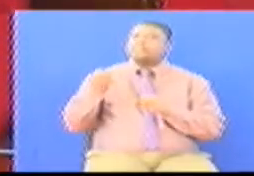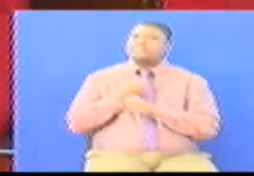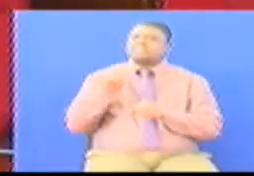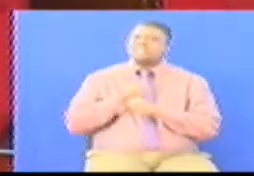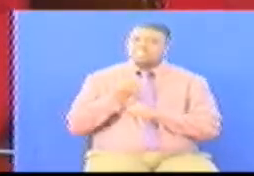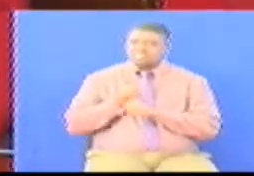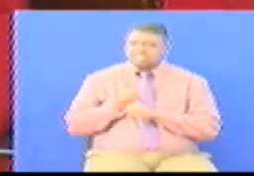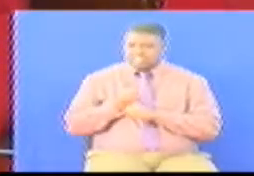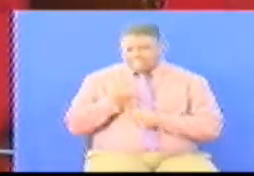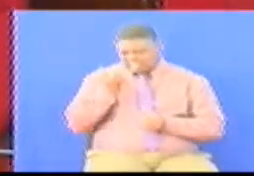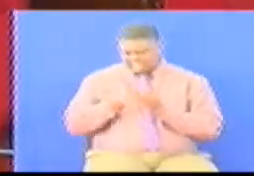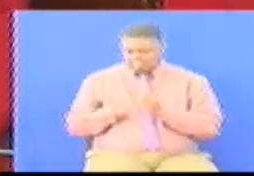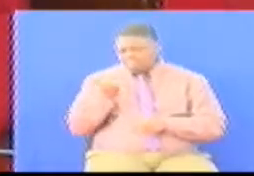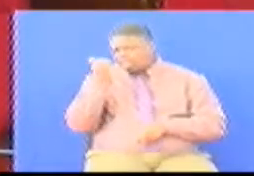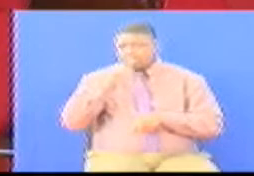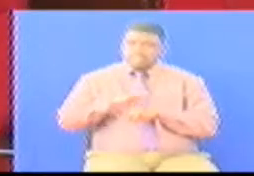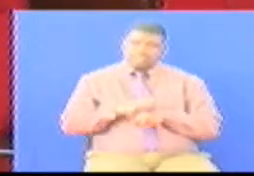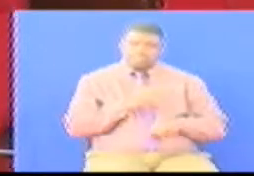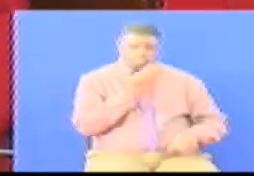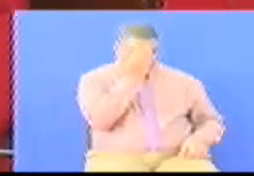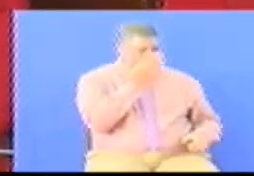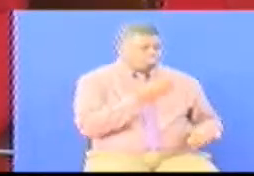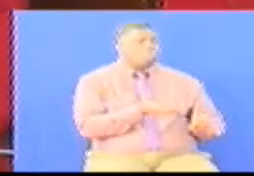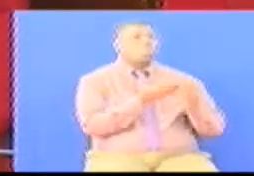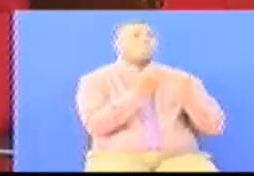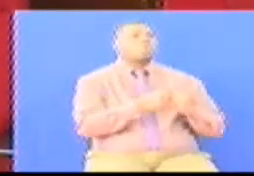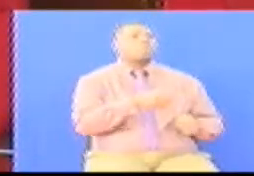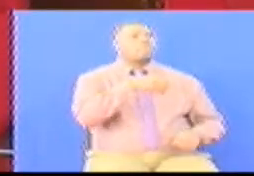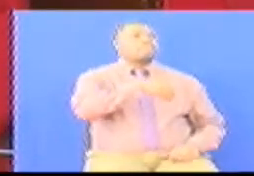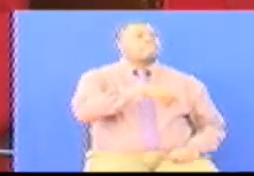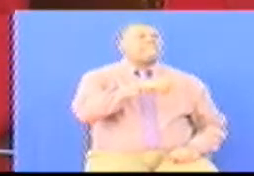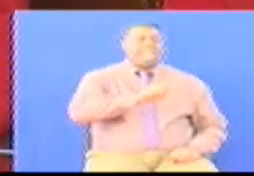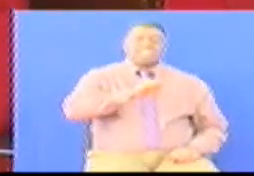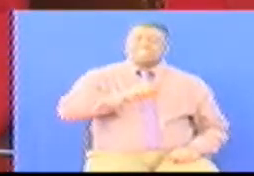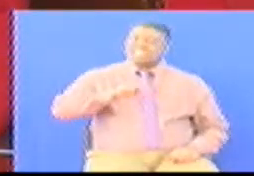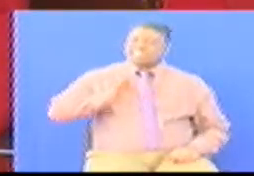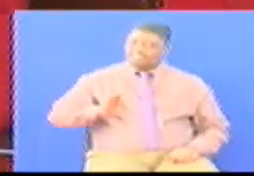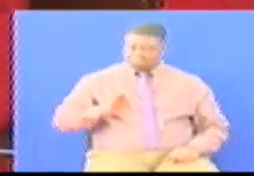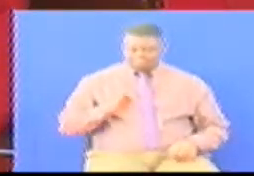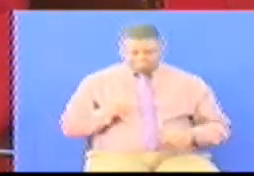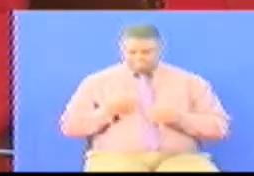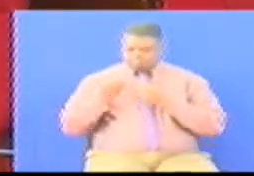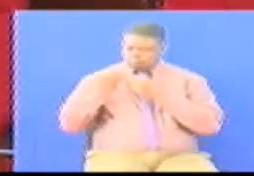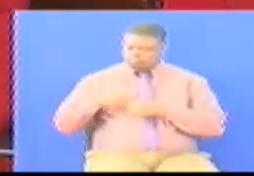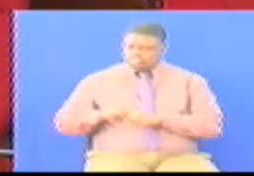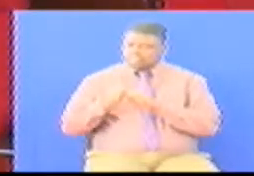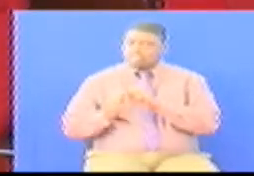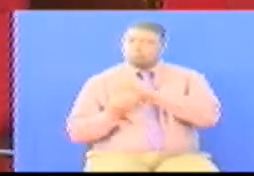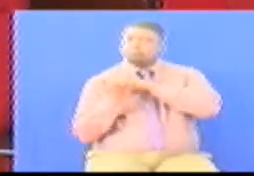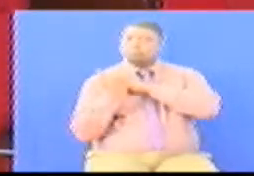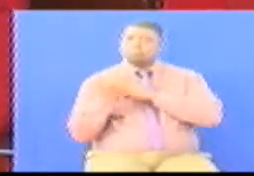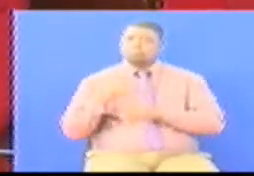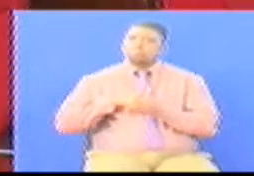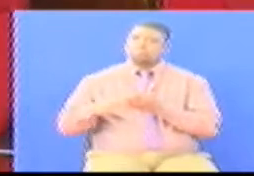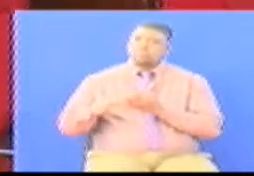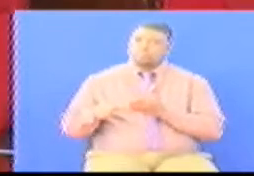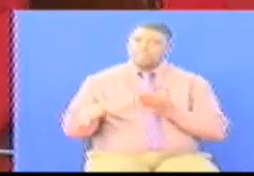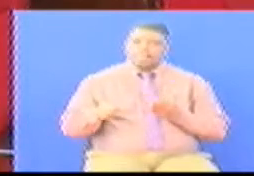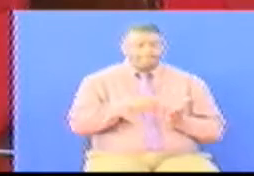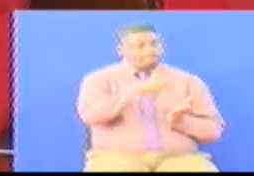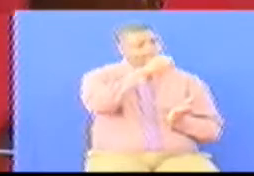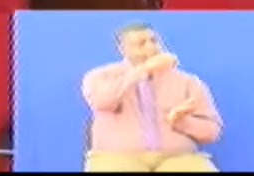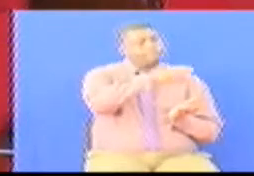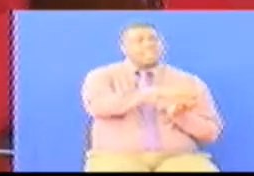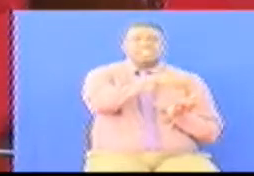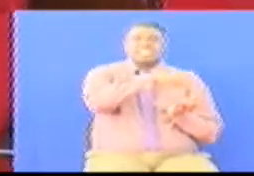tathmini ya kitaalamu na kutambua uwezo wa mfuko wa PSSSF kuweza kutimiza majukumu yake na kulipa pension